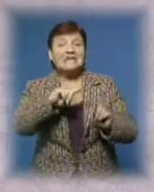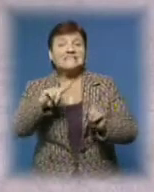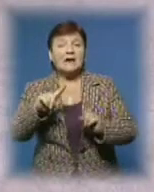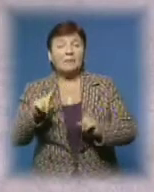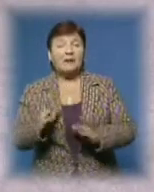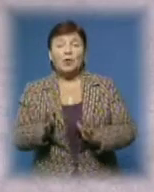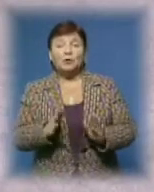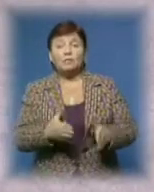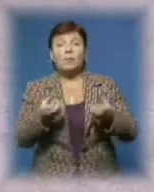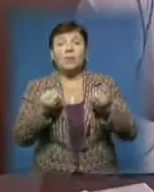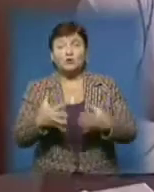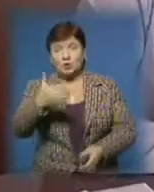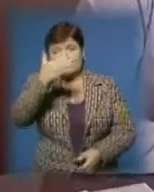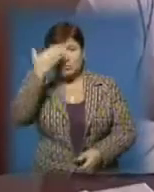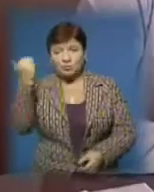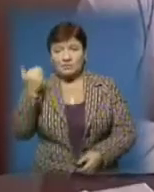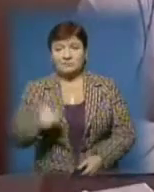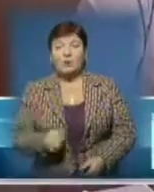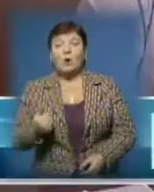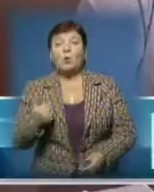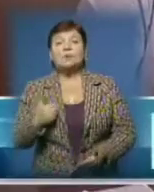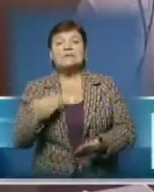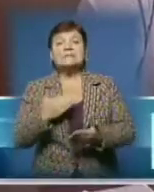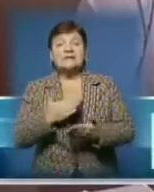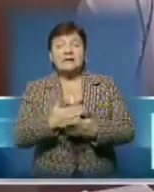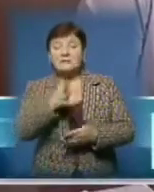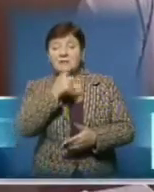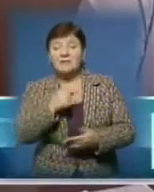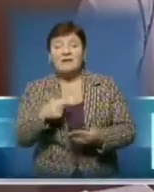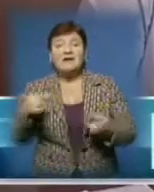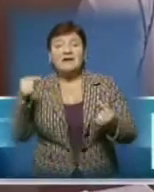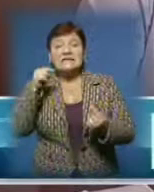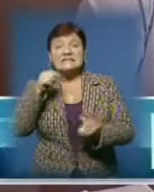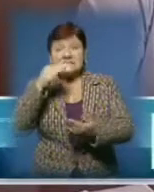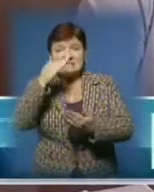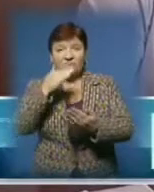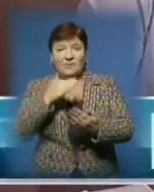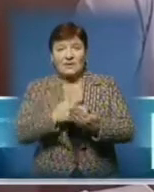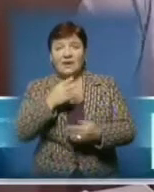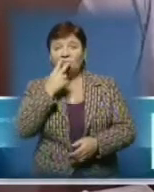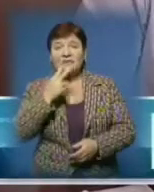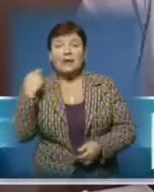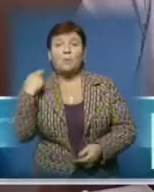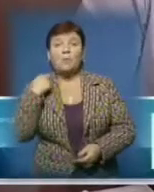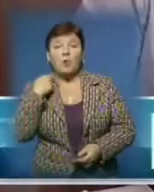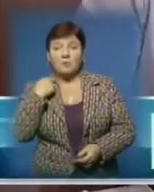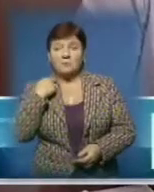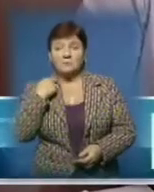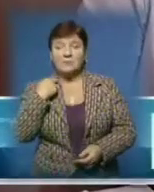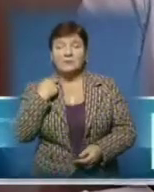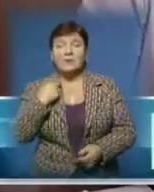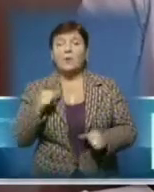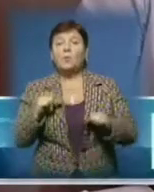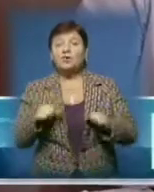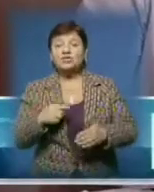Обленерго готове просто забути. У нас є акти звірки, згідно яких видно заборгованість,